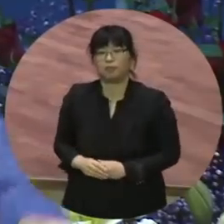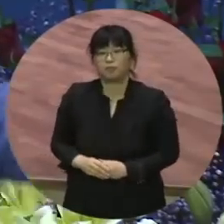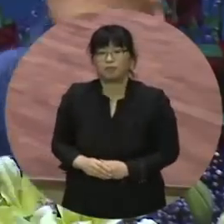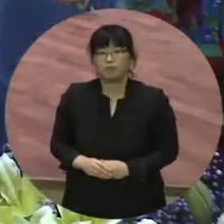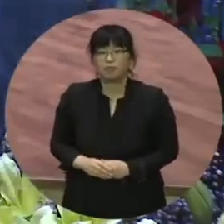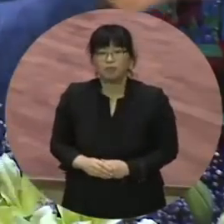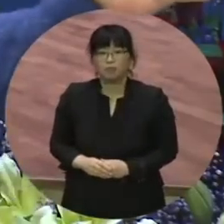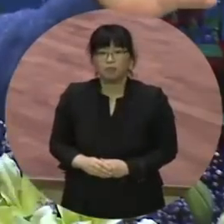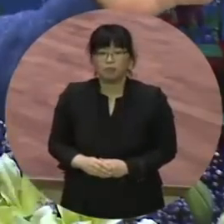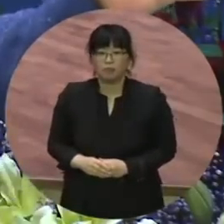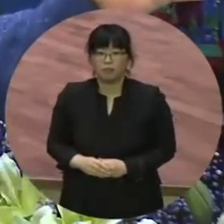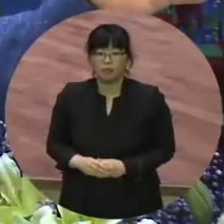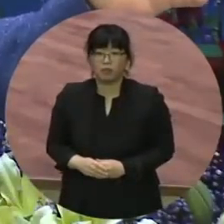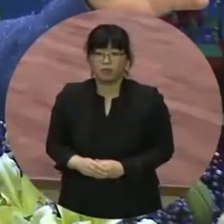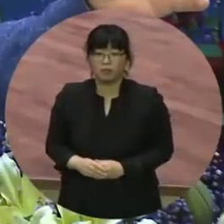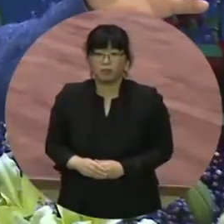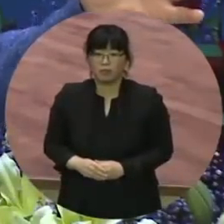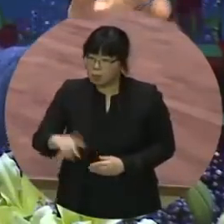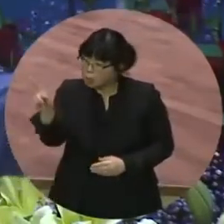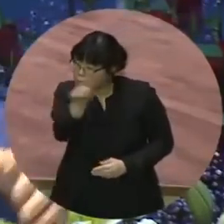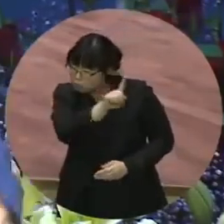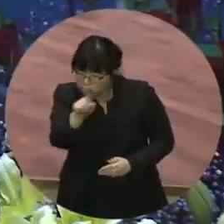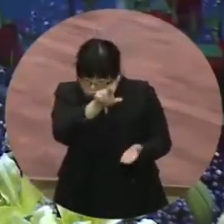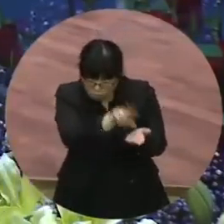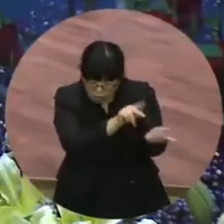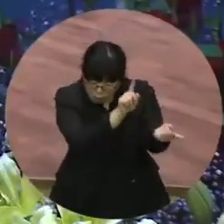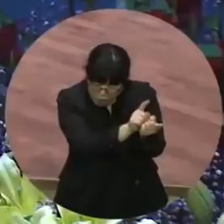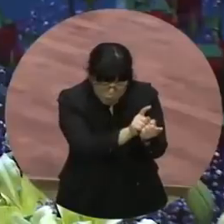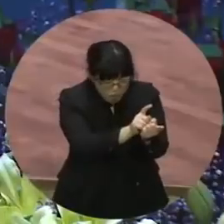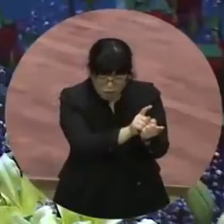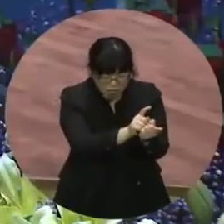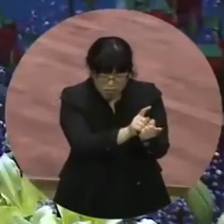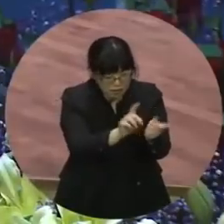응? 그 어떤 것에도 얽매이지 마시기 바랍니다.